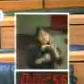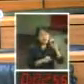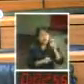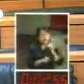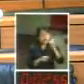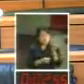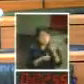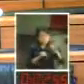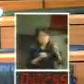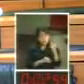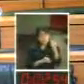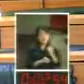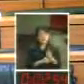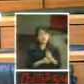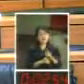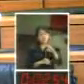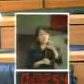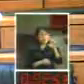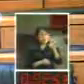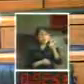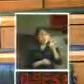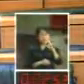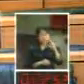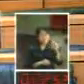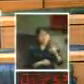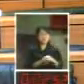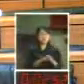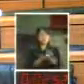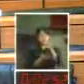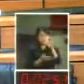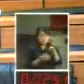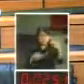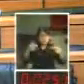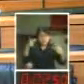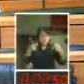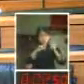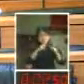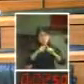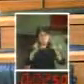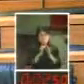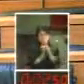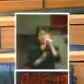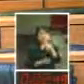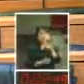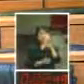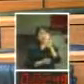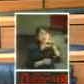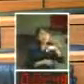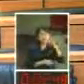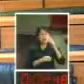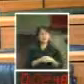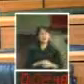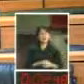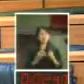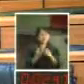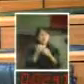ปอีกครับ386กว่าล้านบาทโดยมีเป้าหมายติดกล้องไว้ 1,789 กล้องง